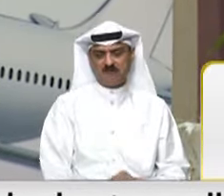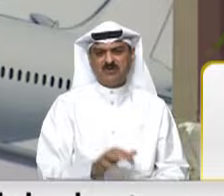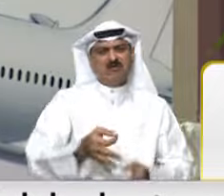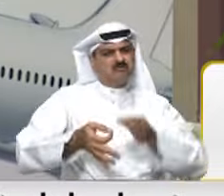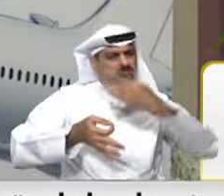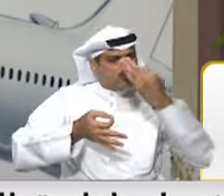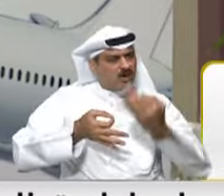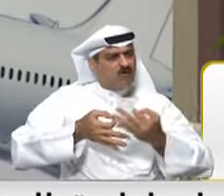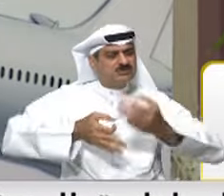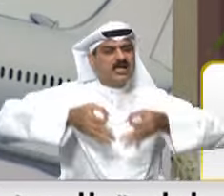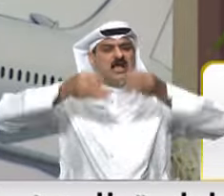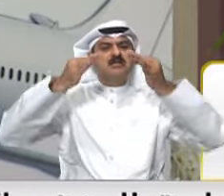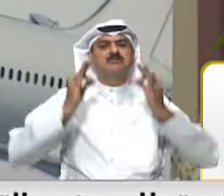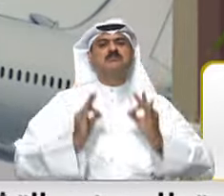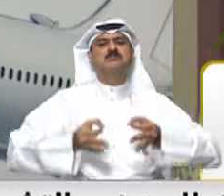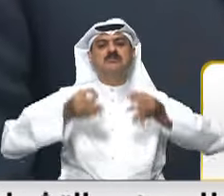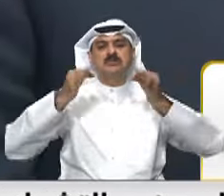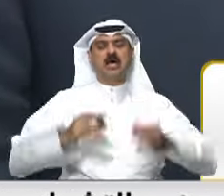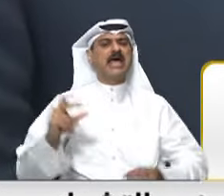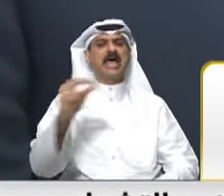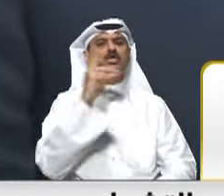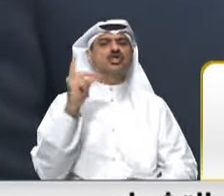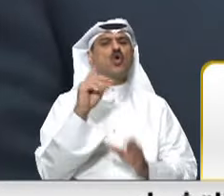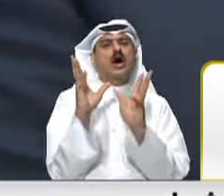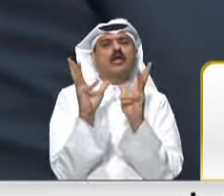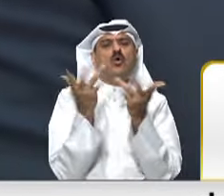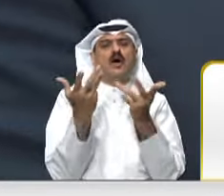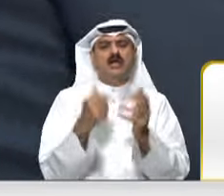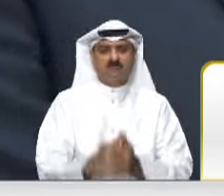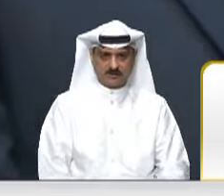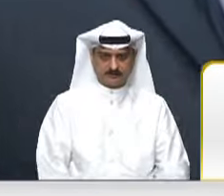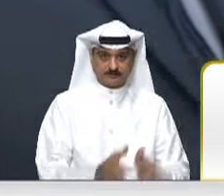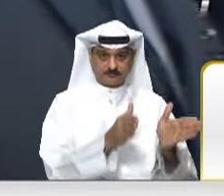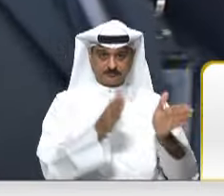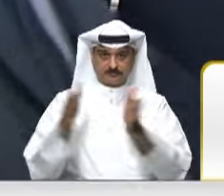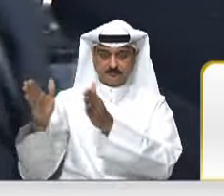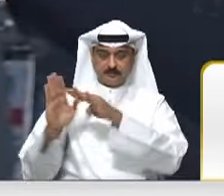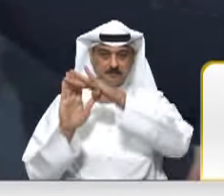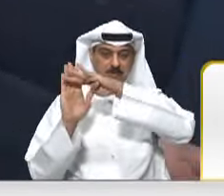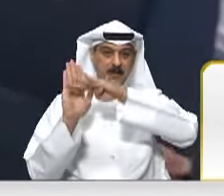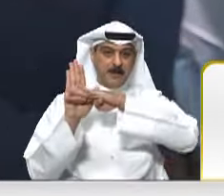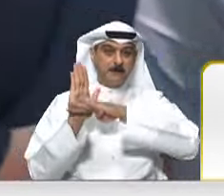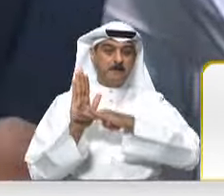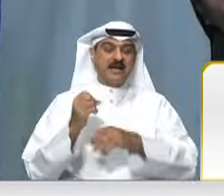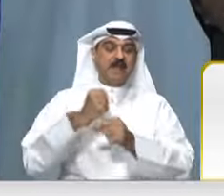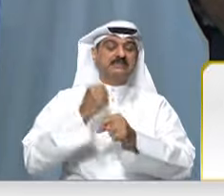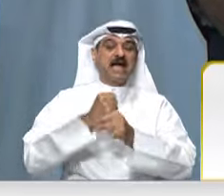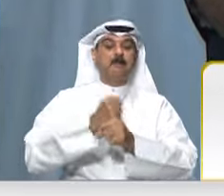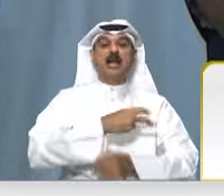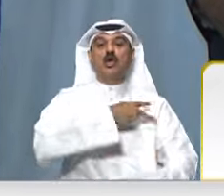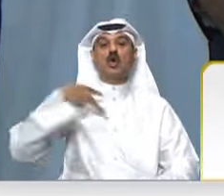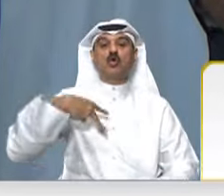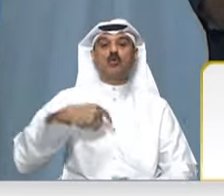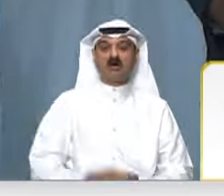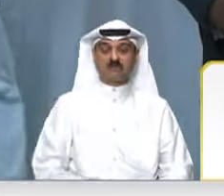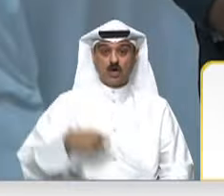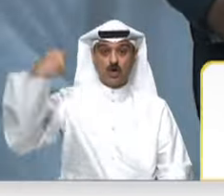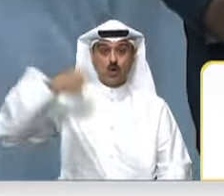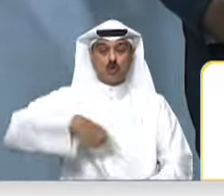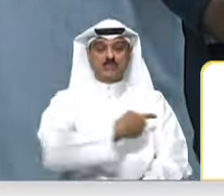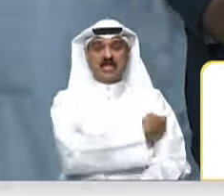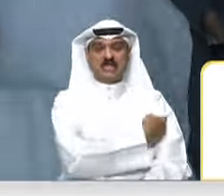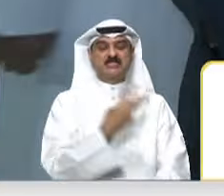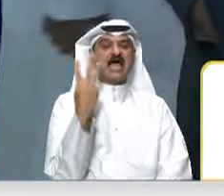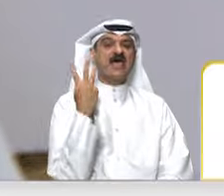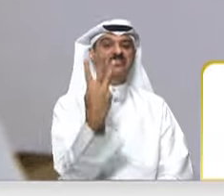حتى بارقام الطوارئ ضمن برنامج عمل الحكومه ال 100 يوم تركز وزاره الصحه على ثلاثه